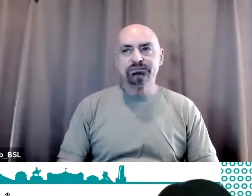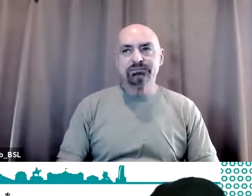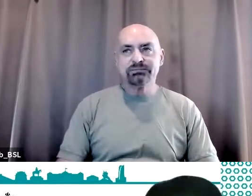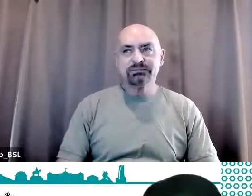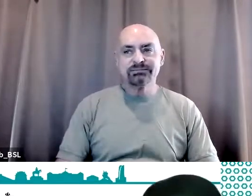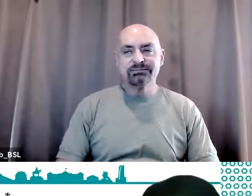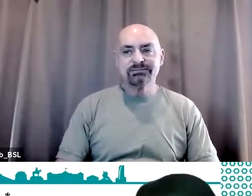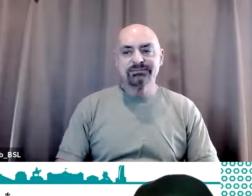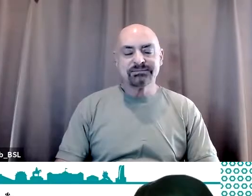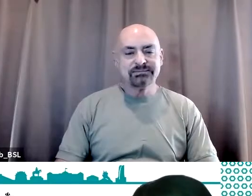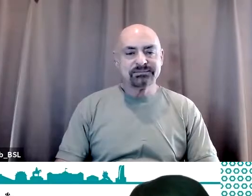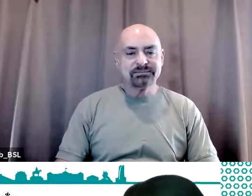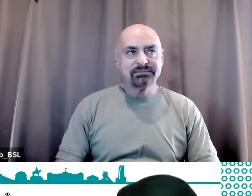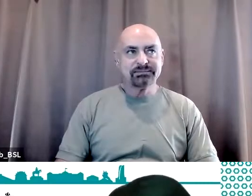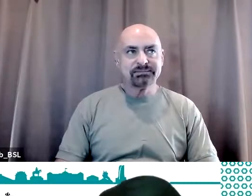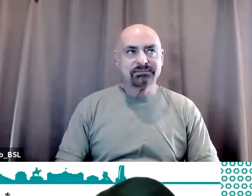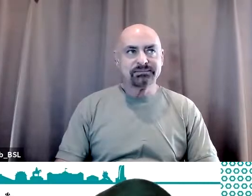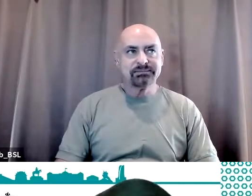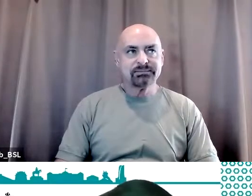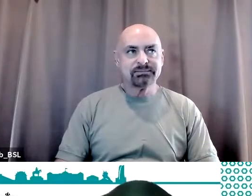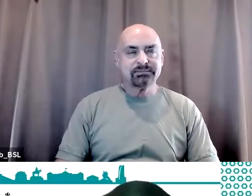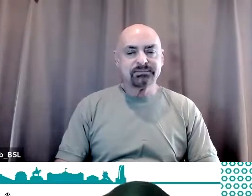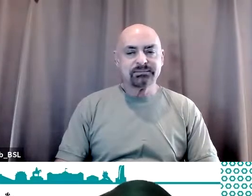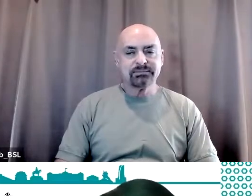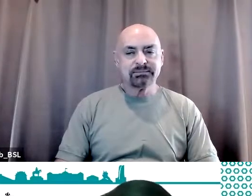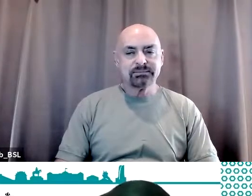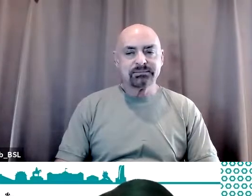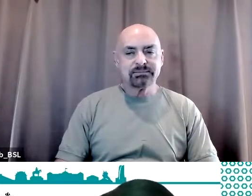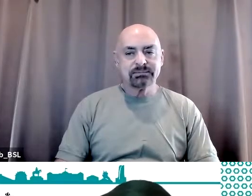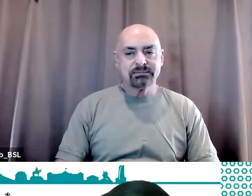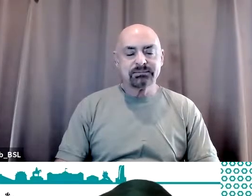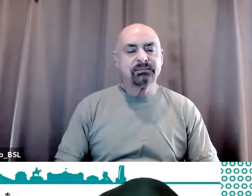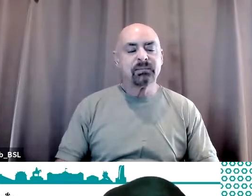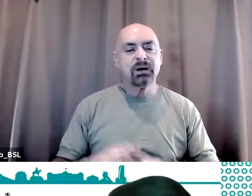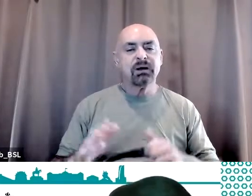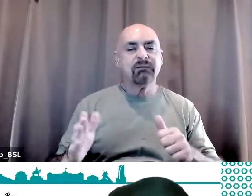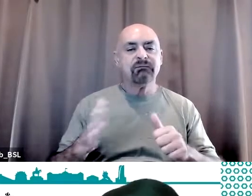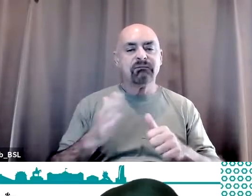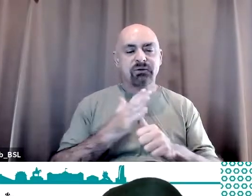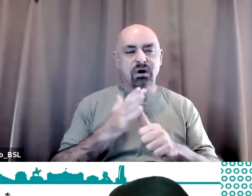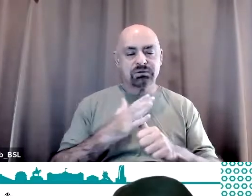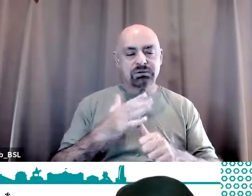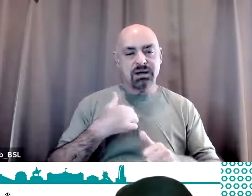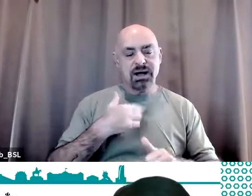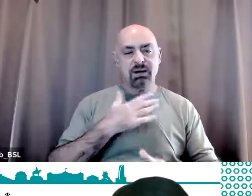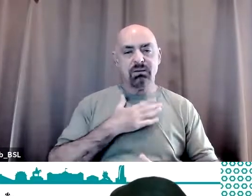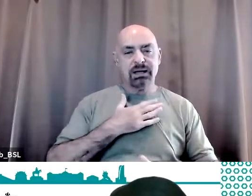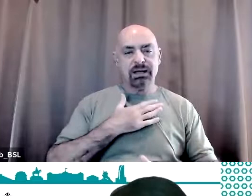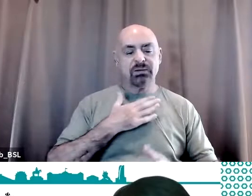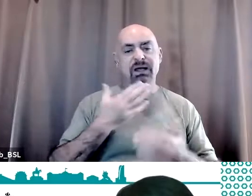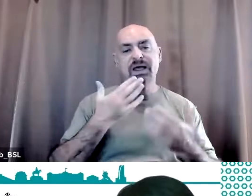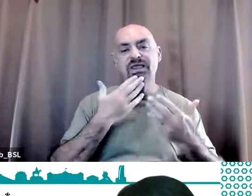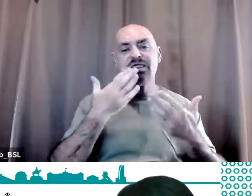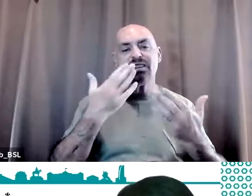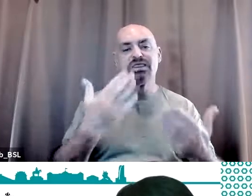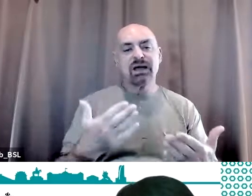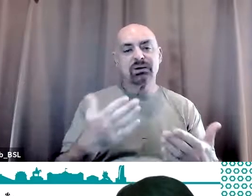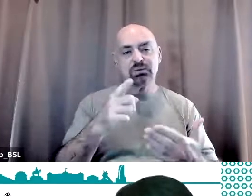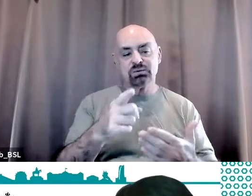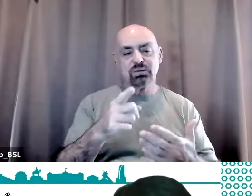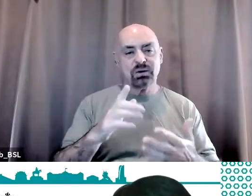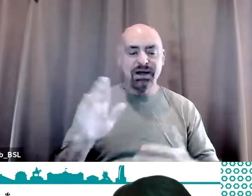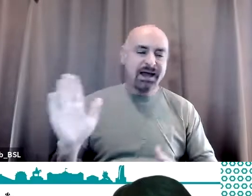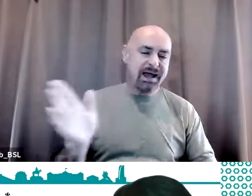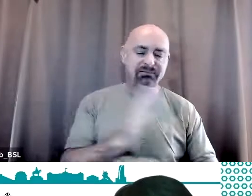Юун түрүүнд ингээд судалгаанд оролцож байгаа. Өнөөдөр танилцуулга мэдээлэлд оролцож байгаа. Олон улсын бол Монголоос